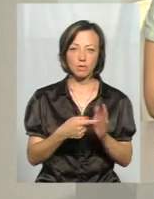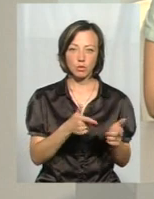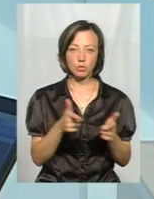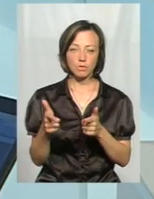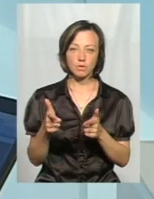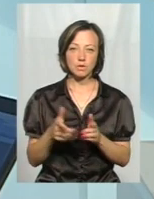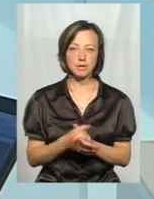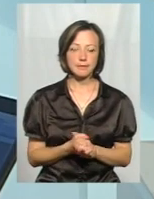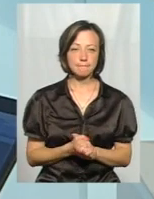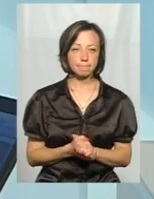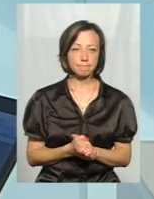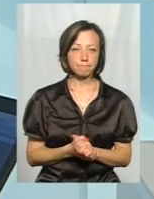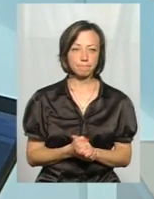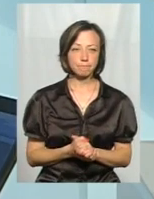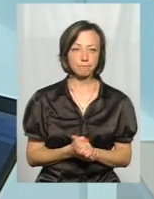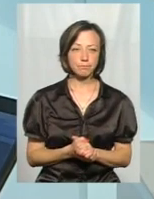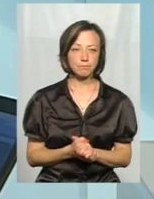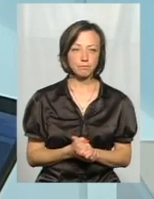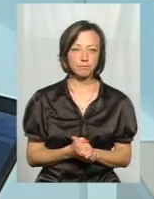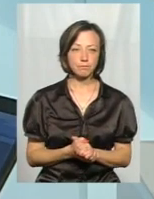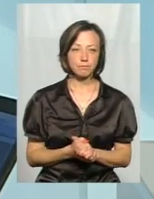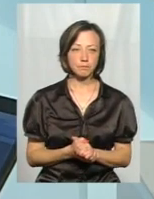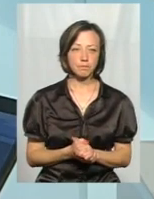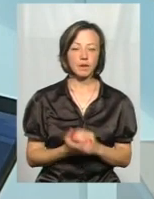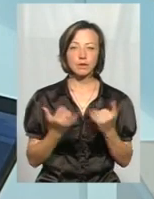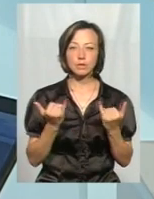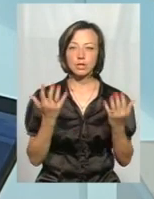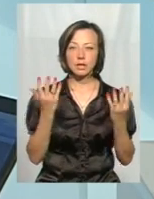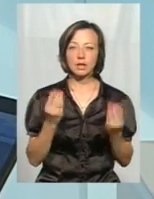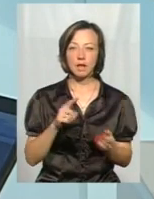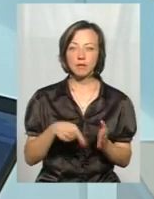готовності? На сьогоднішній день в Волочиську